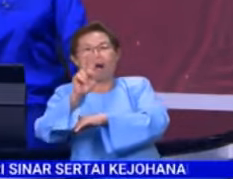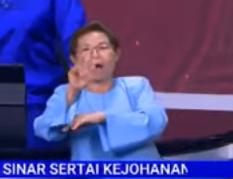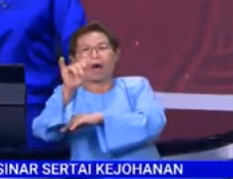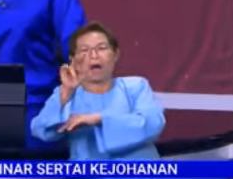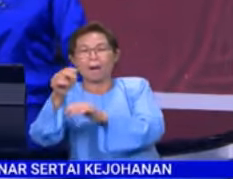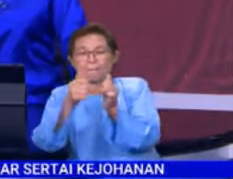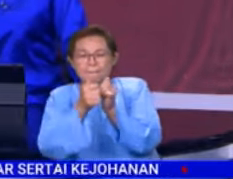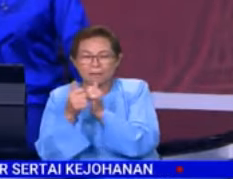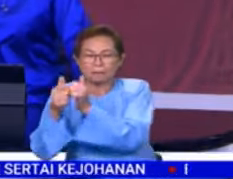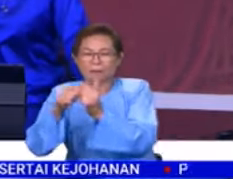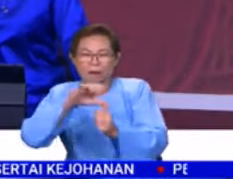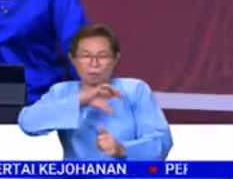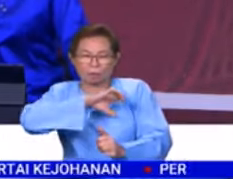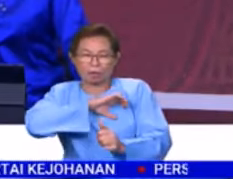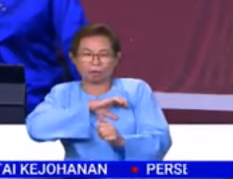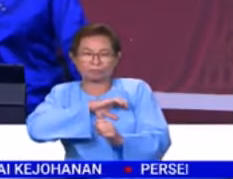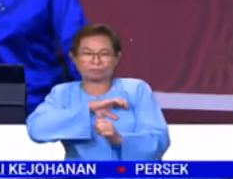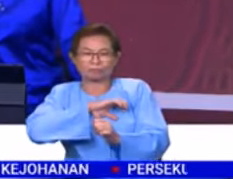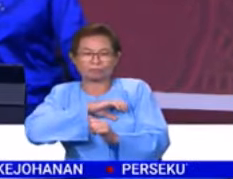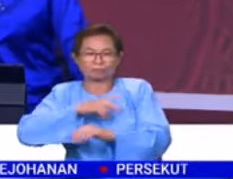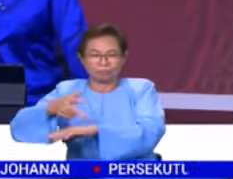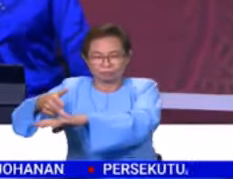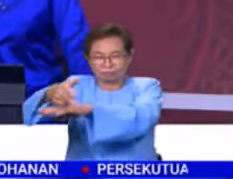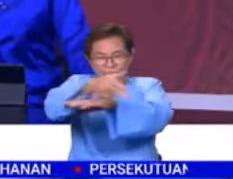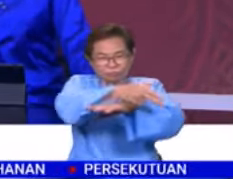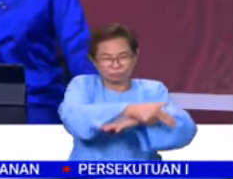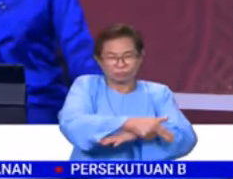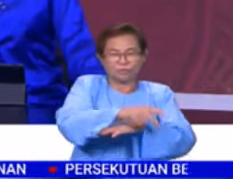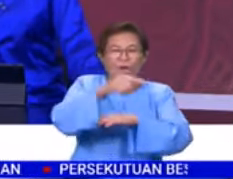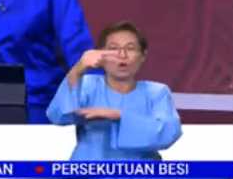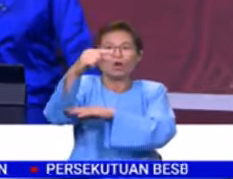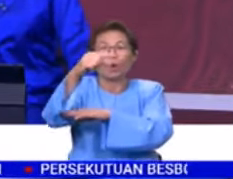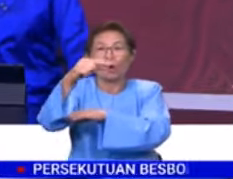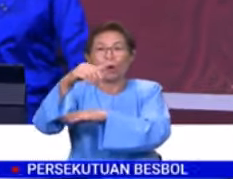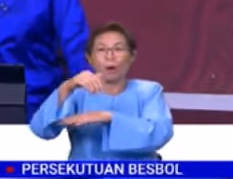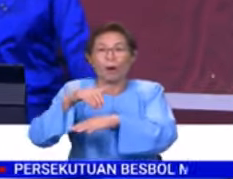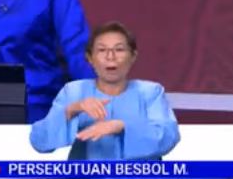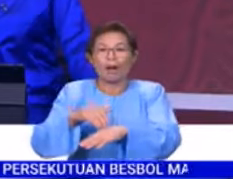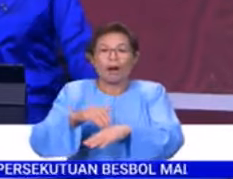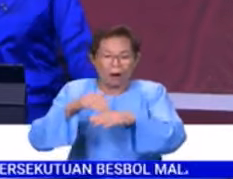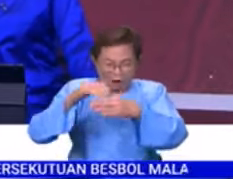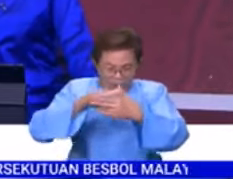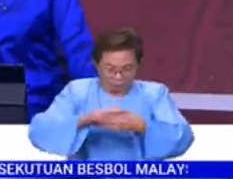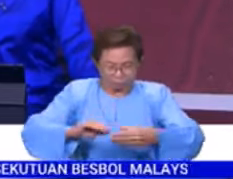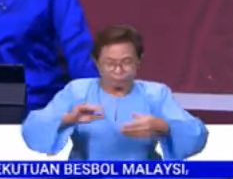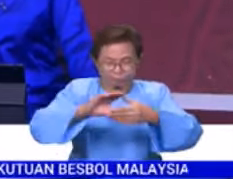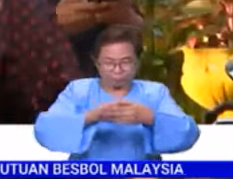Polis Diraja Malaysia PDRM di sekitar daerah Gombak ada perinciannya.